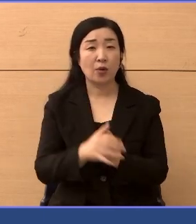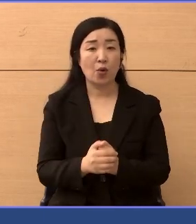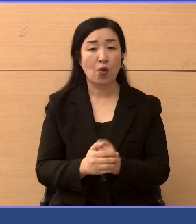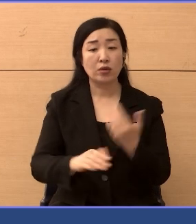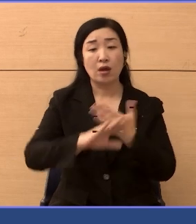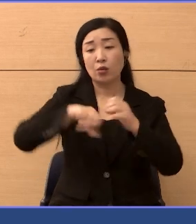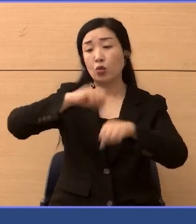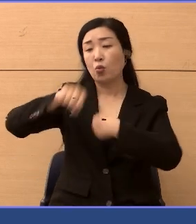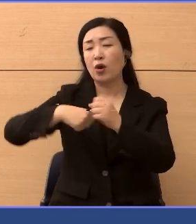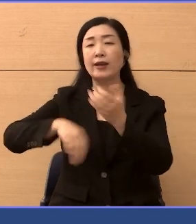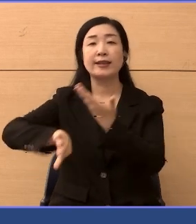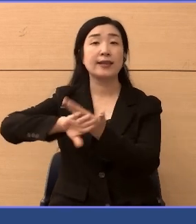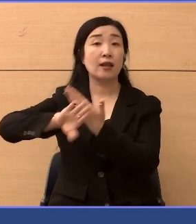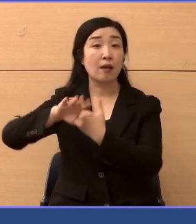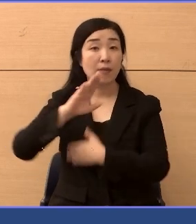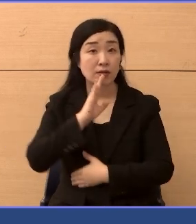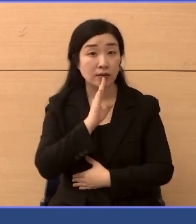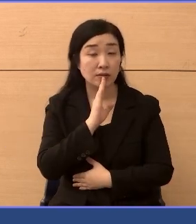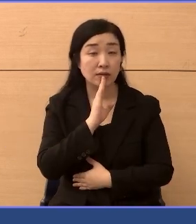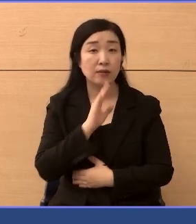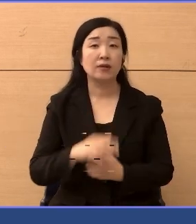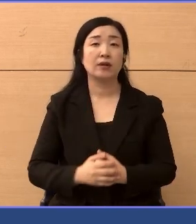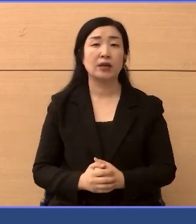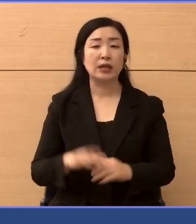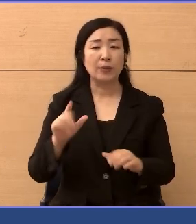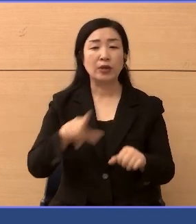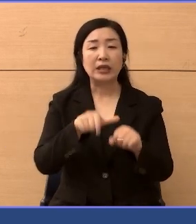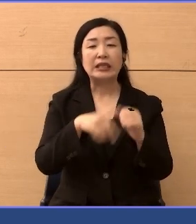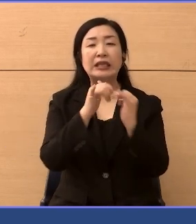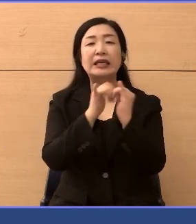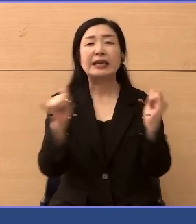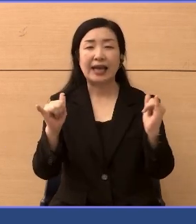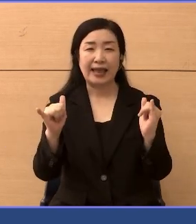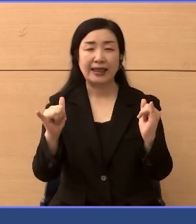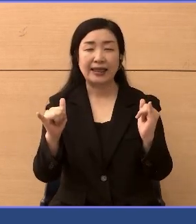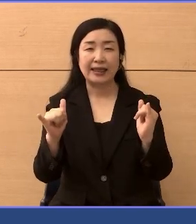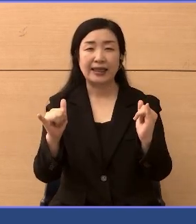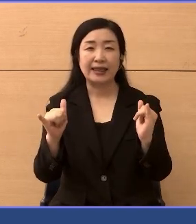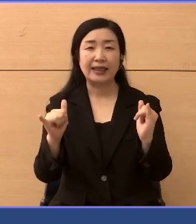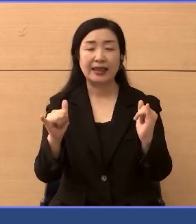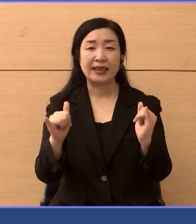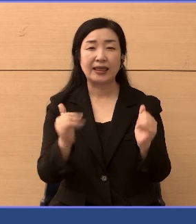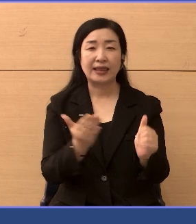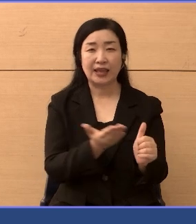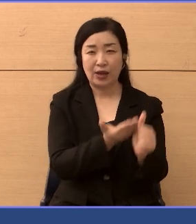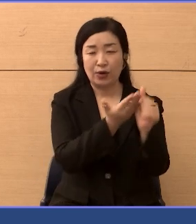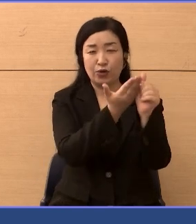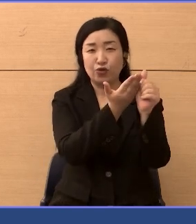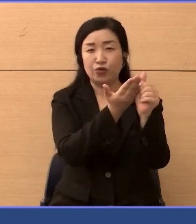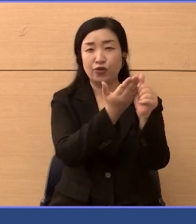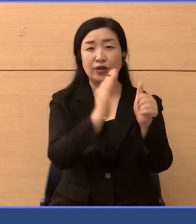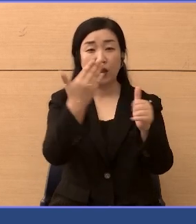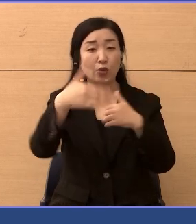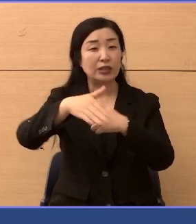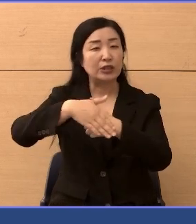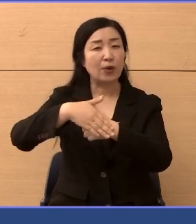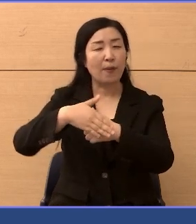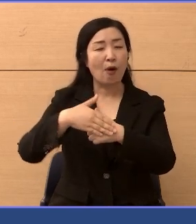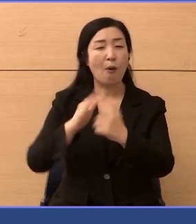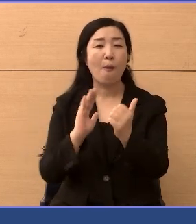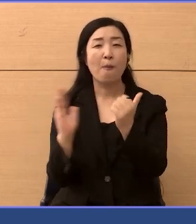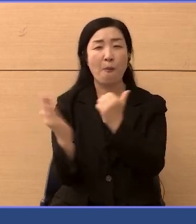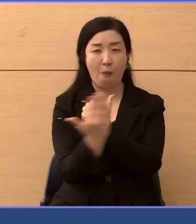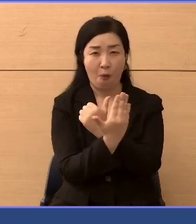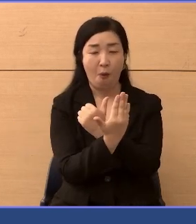굉장히 time, 다르죠. 이러한 발달 과정 기간 we 동안 are nurtured, 인간은 supported, 양육받아야 cared 되고 또 for, and 지원받아야 되고 protected by 그리고 또 our 케어를